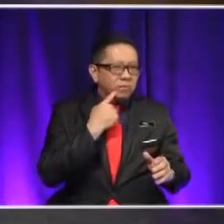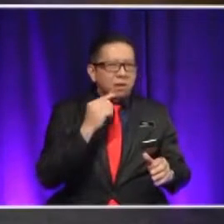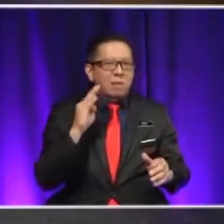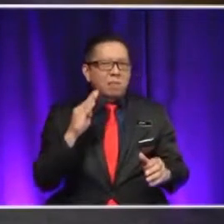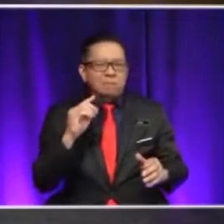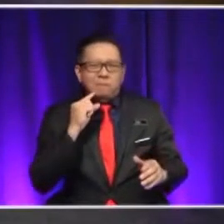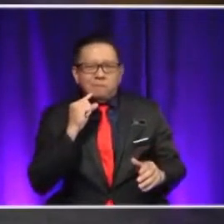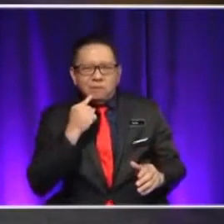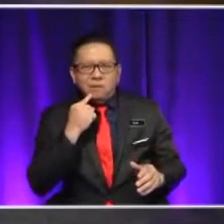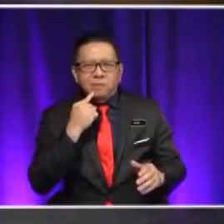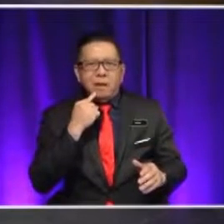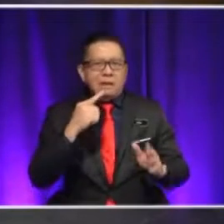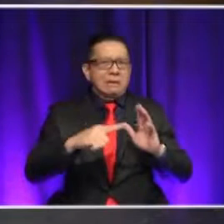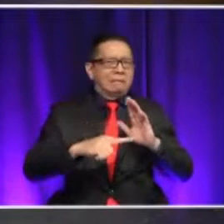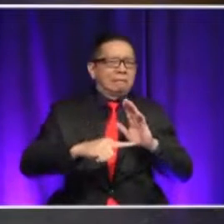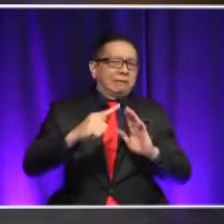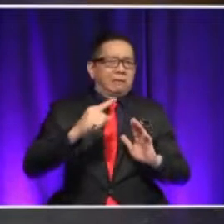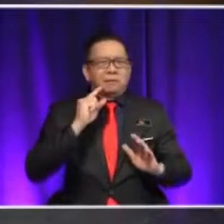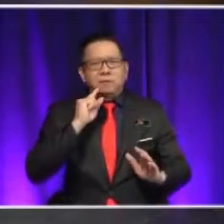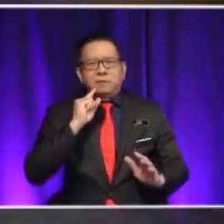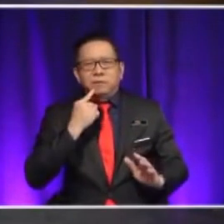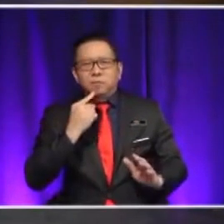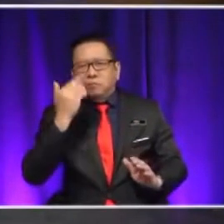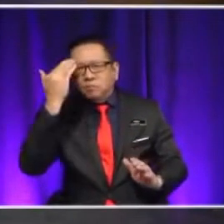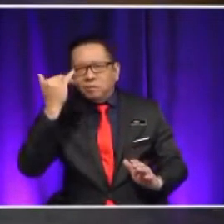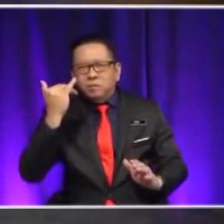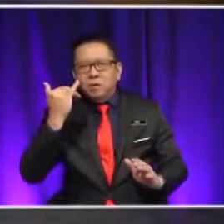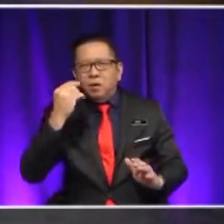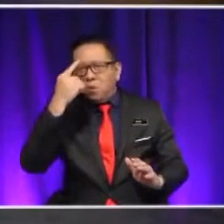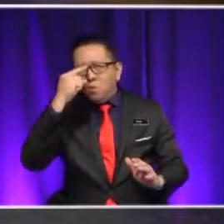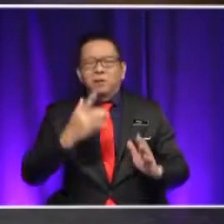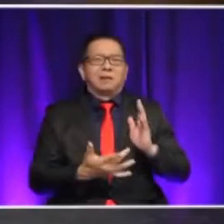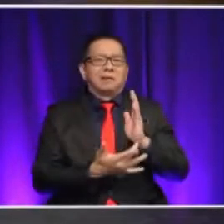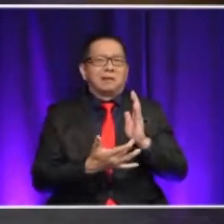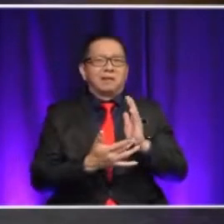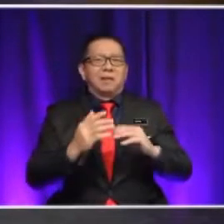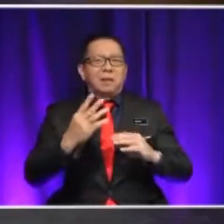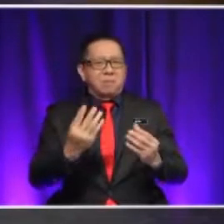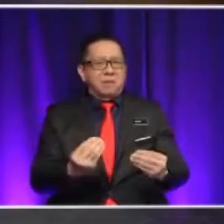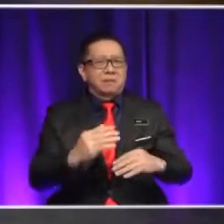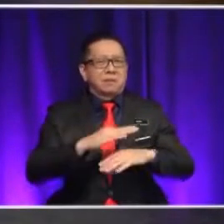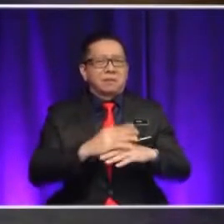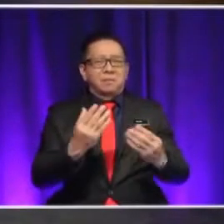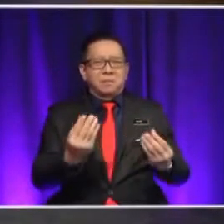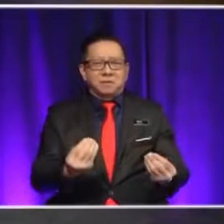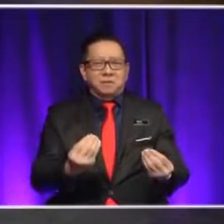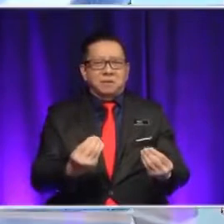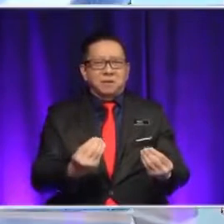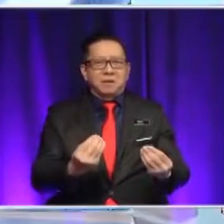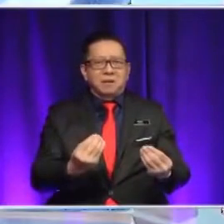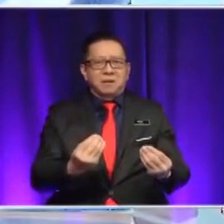ada yang lebih gelap Kenapa untuk menghasilkan teknik basah Toba ini Cikgu akan menggunakan motif